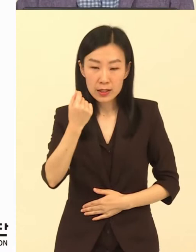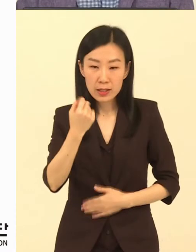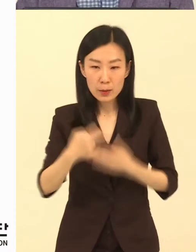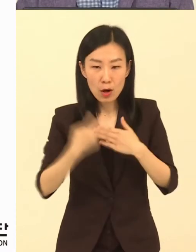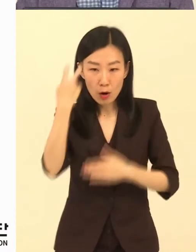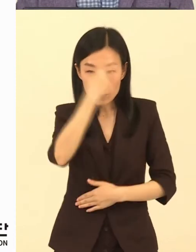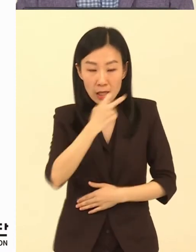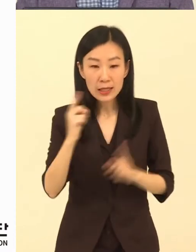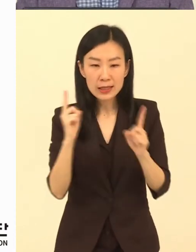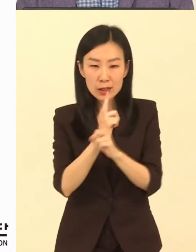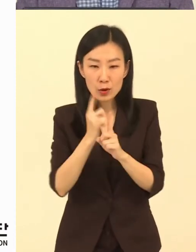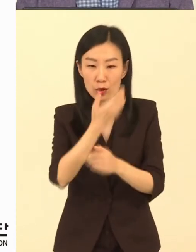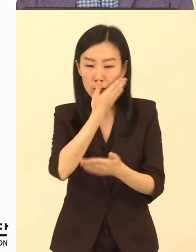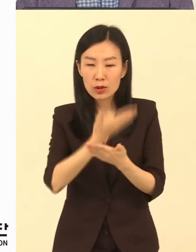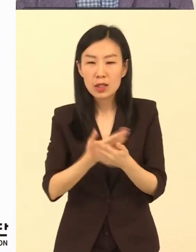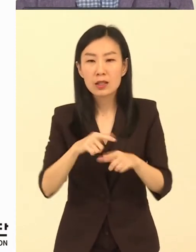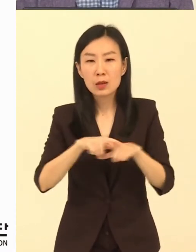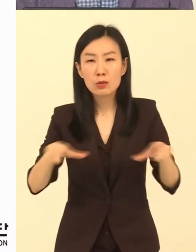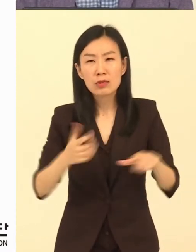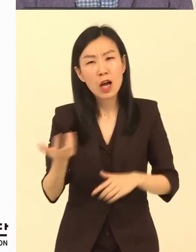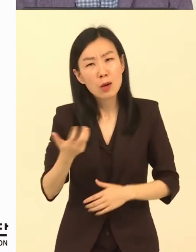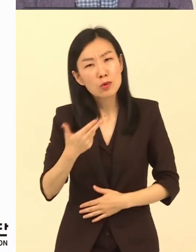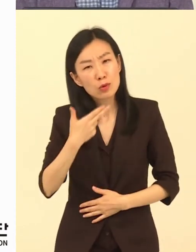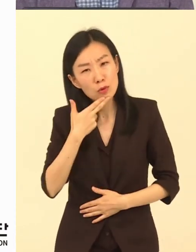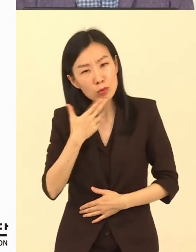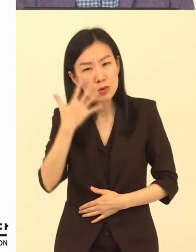중요한데 대부분 증상이 없습니다.